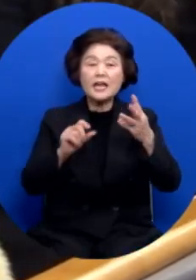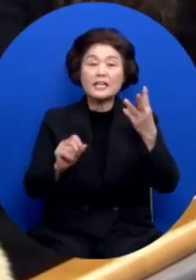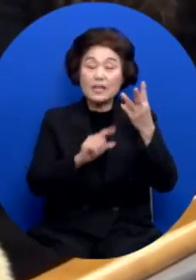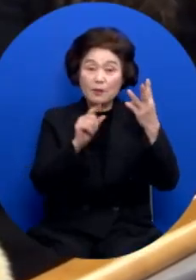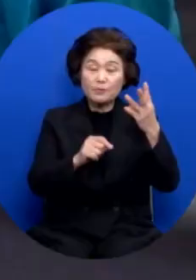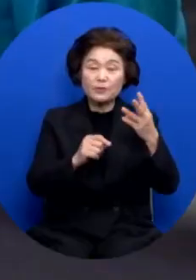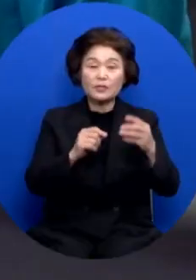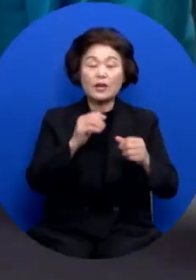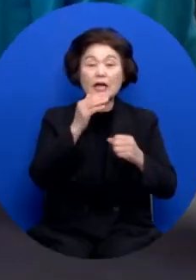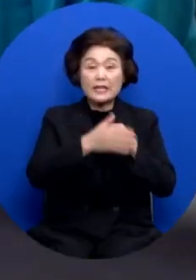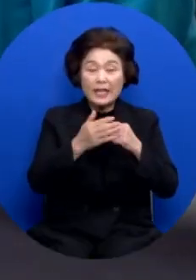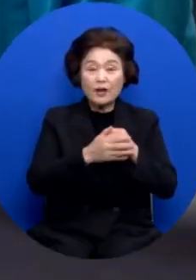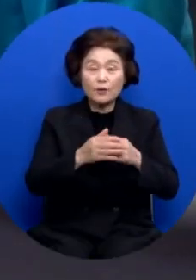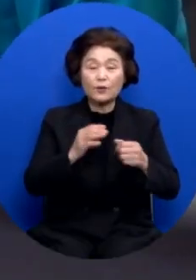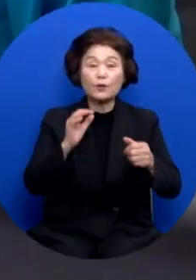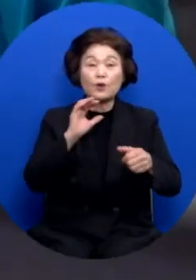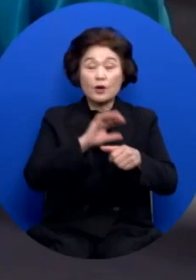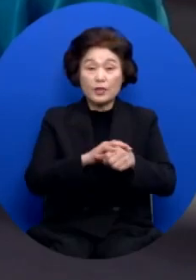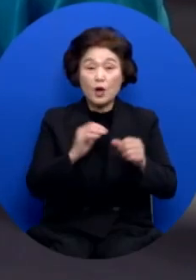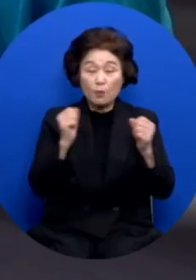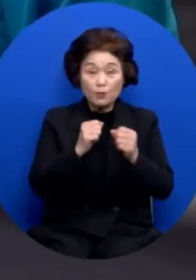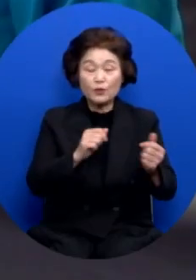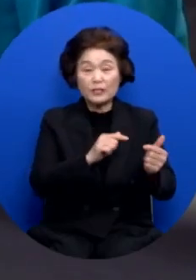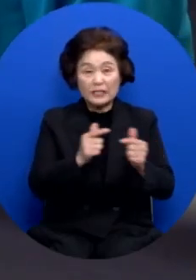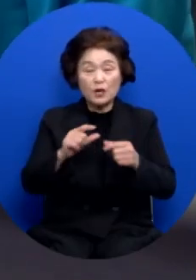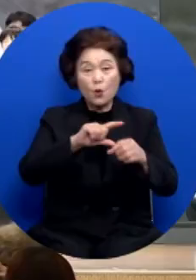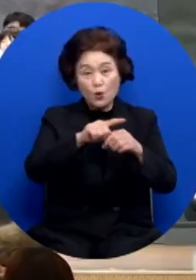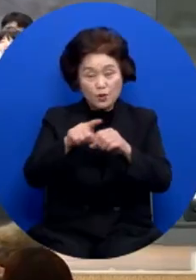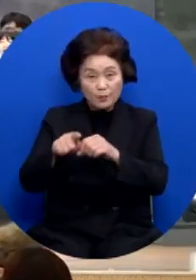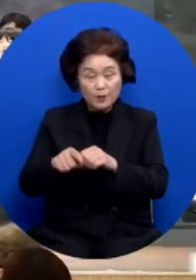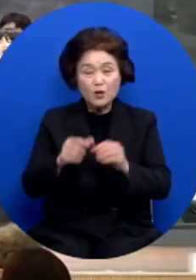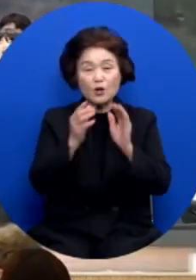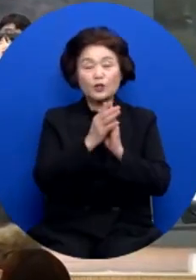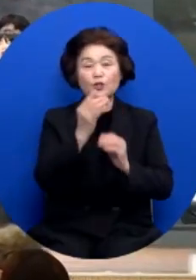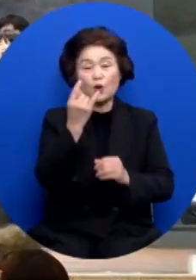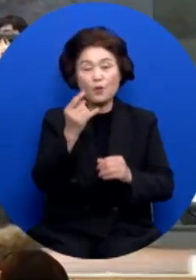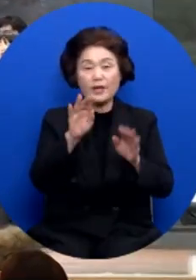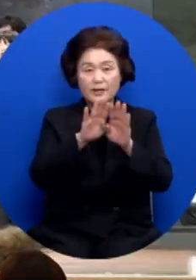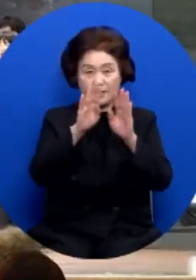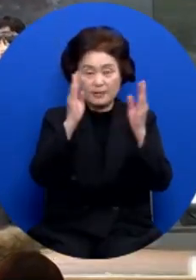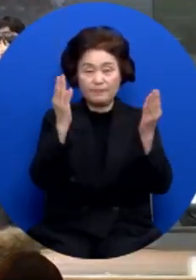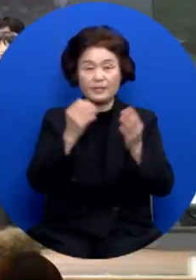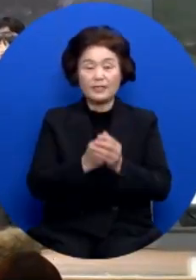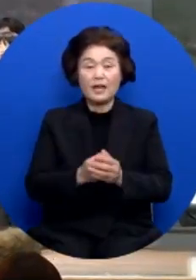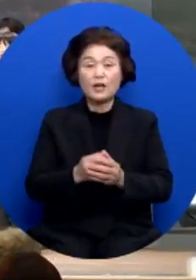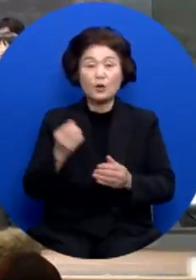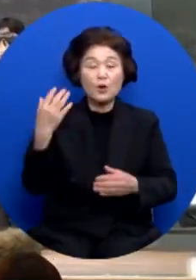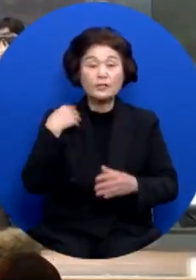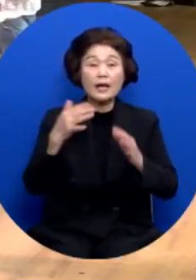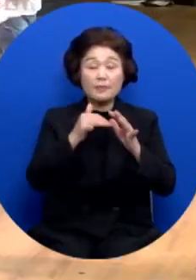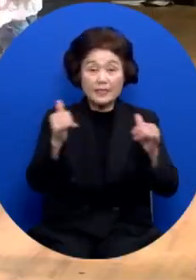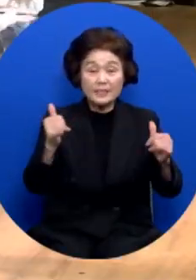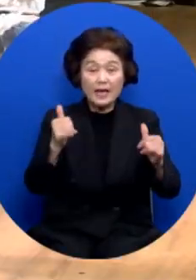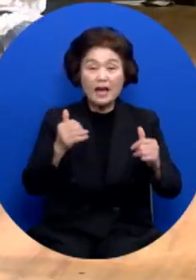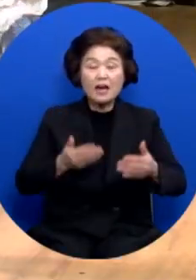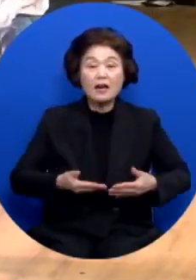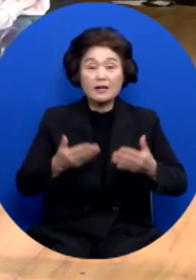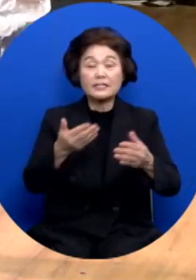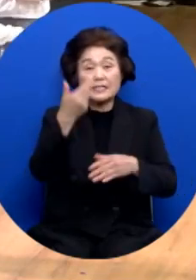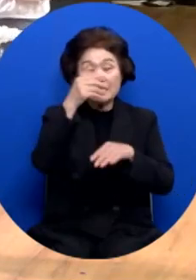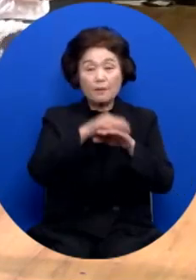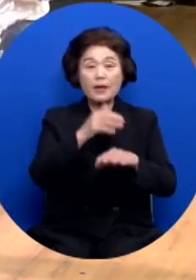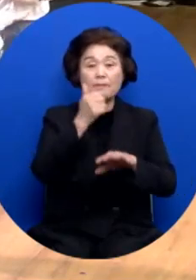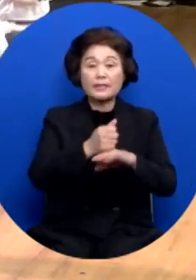경북, 전북 등 권역별 기도회를 개최합니다. 특히 사명자 헌신 예배의 마지막 날인 5월